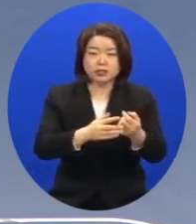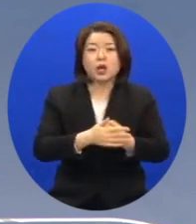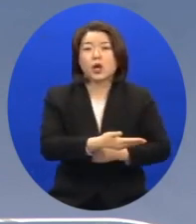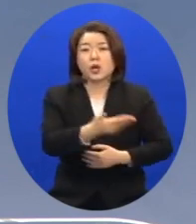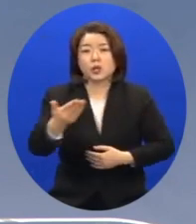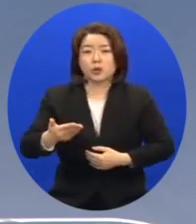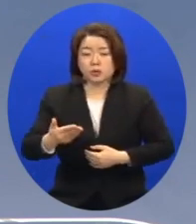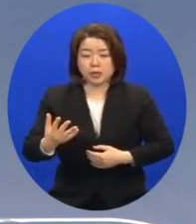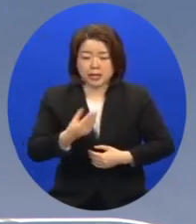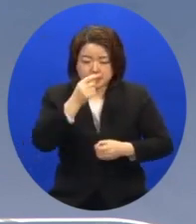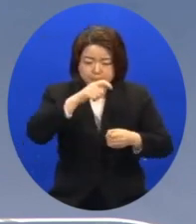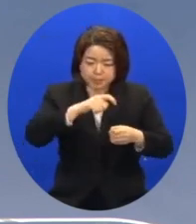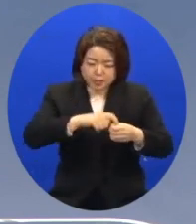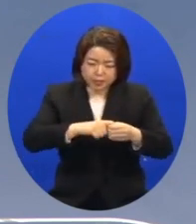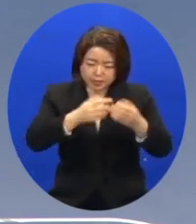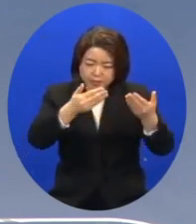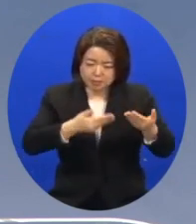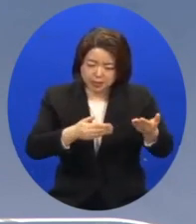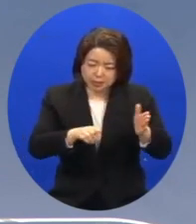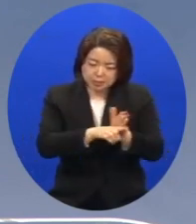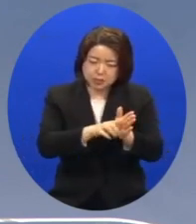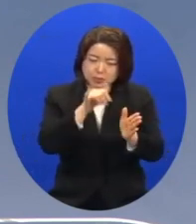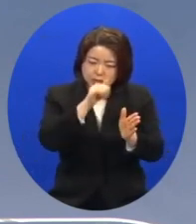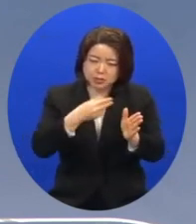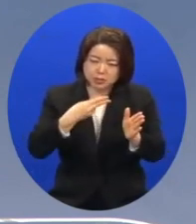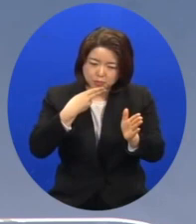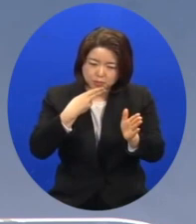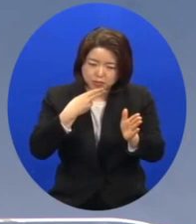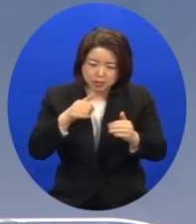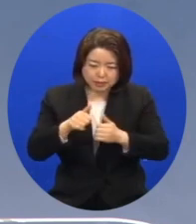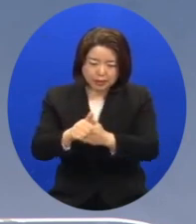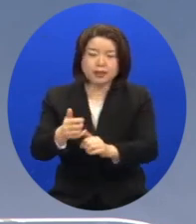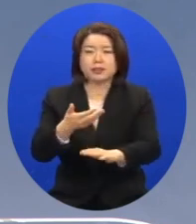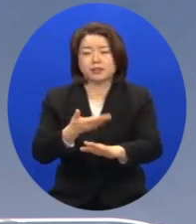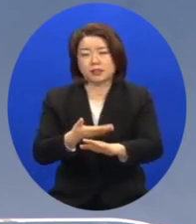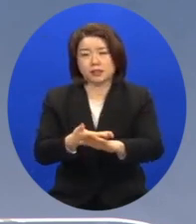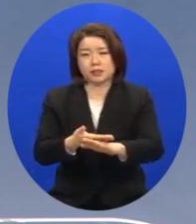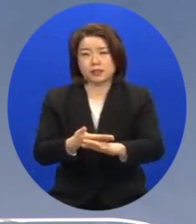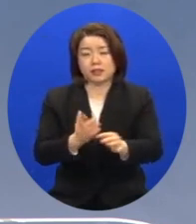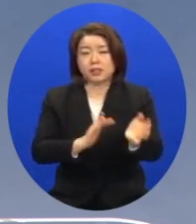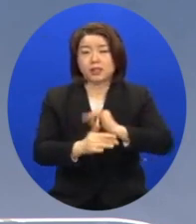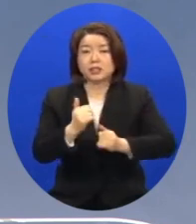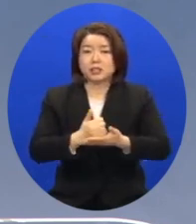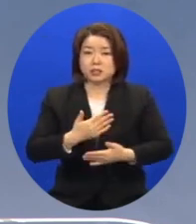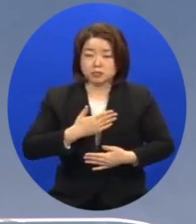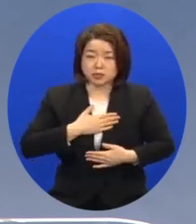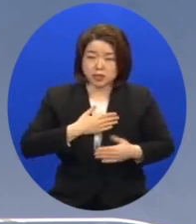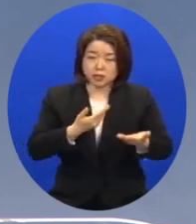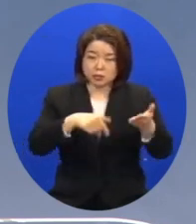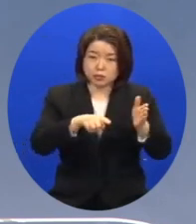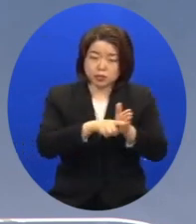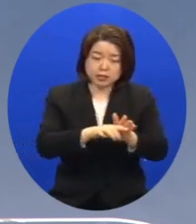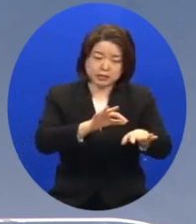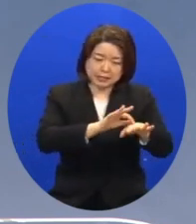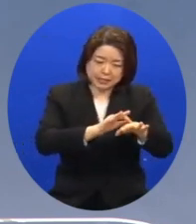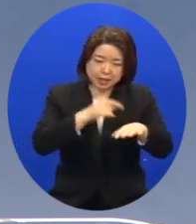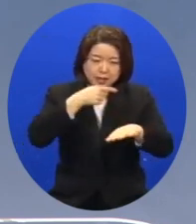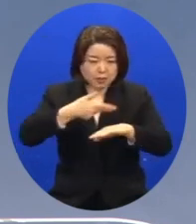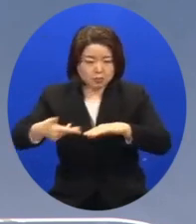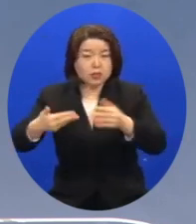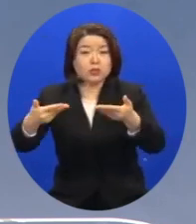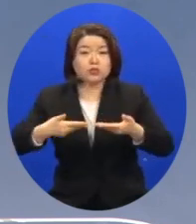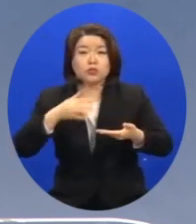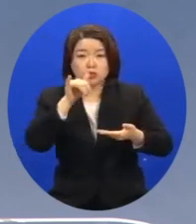여러분의 성 참 받을 믿음이 있는가에 달려 있어요 예수님은 나를 위해서 살을 주시고 피를 주셨다